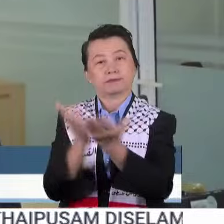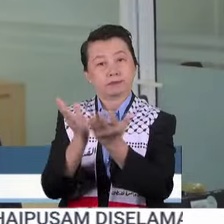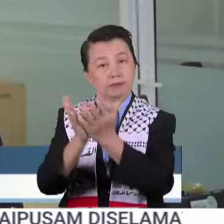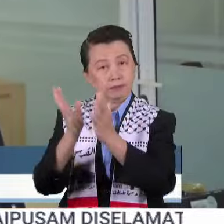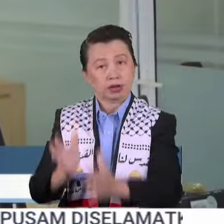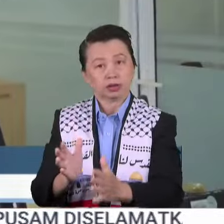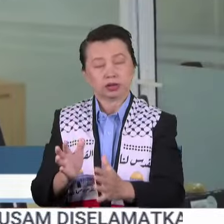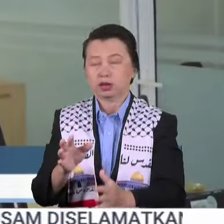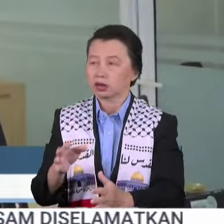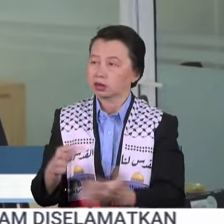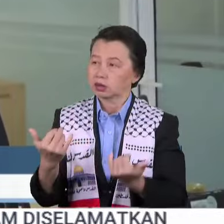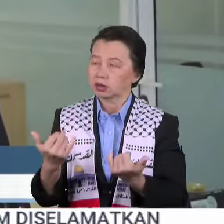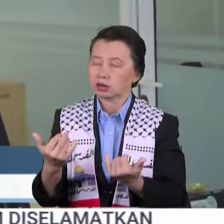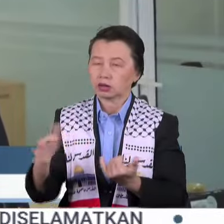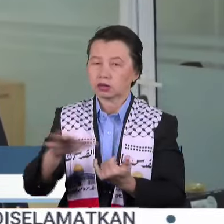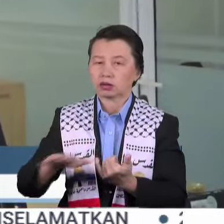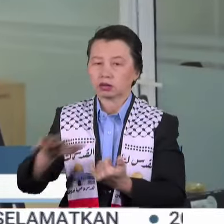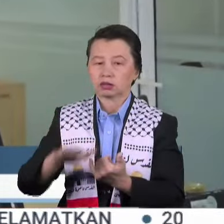hampir